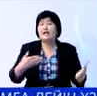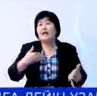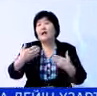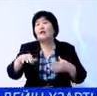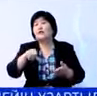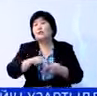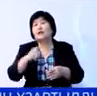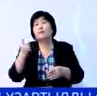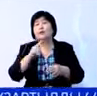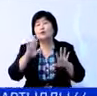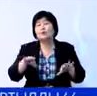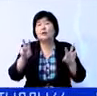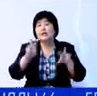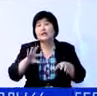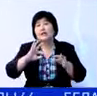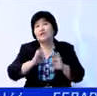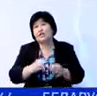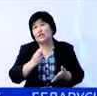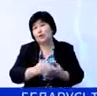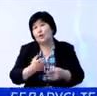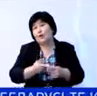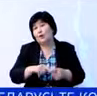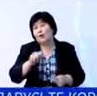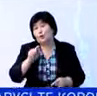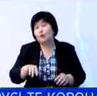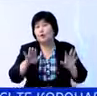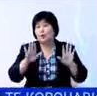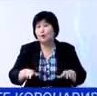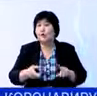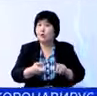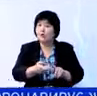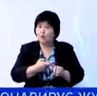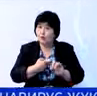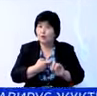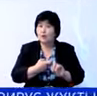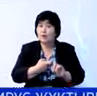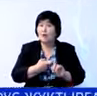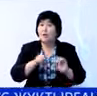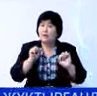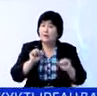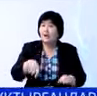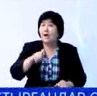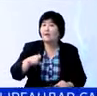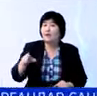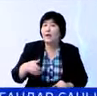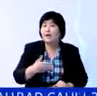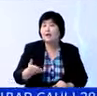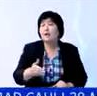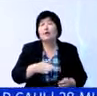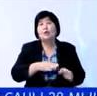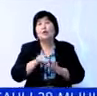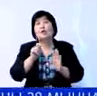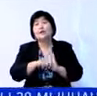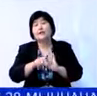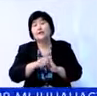қарым-қатынасты бірінші ошақты зерттеп, зерделейміз. Өйткені біз осы ошақтағы жұқтыру ықтимал азаматтарды толық